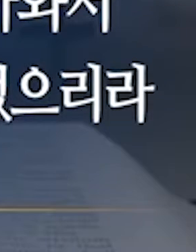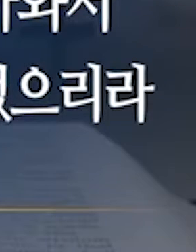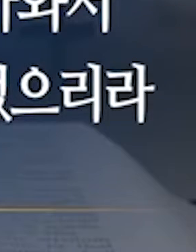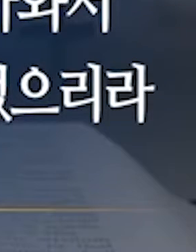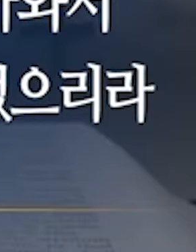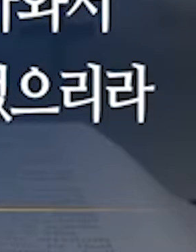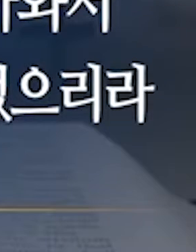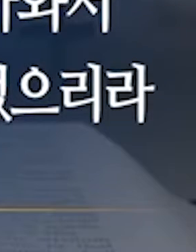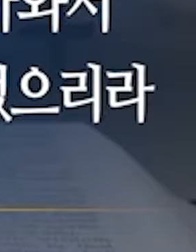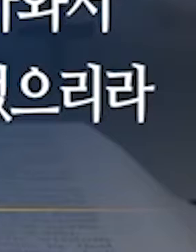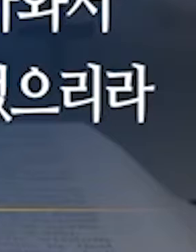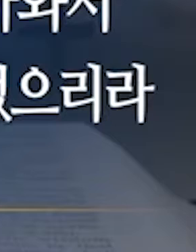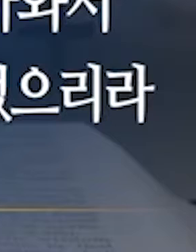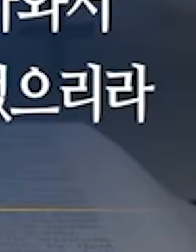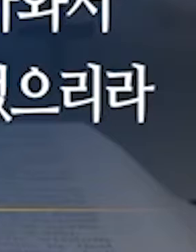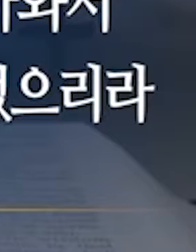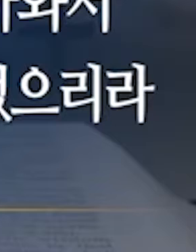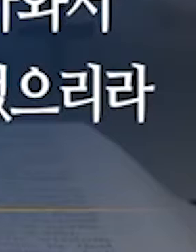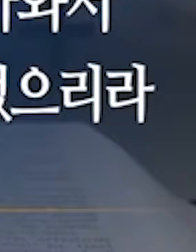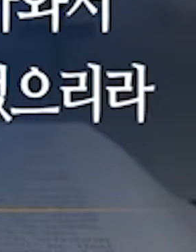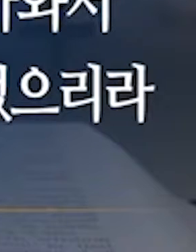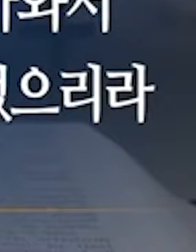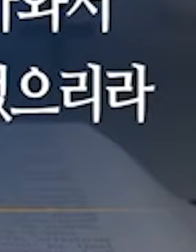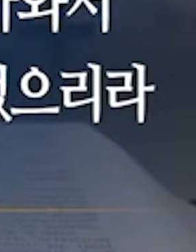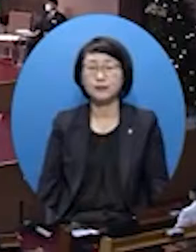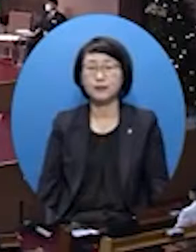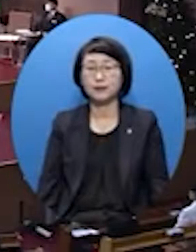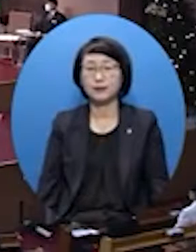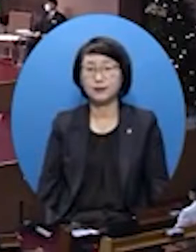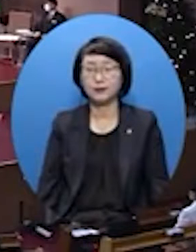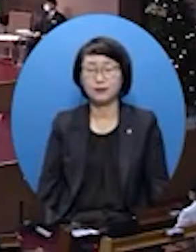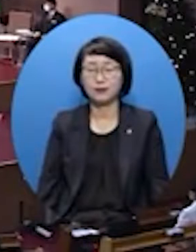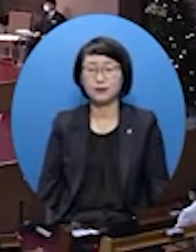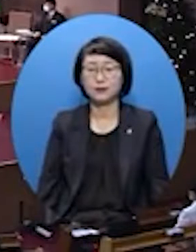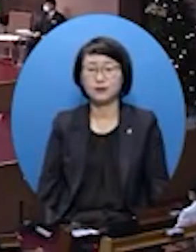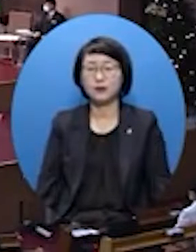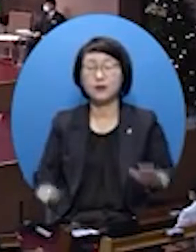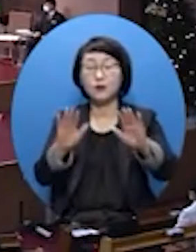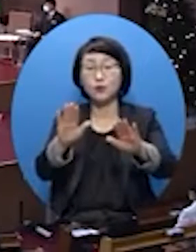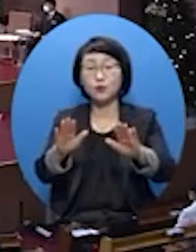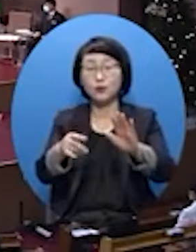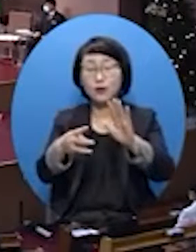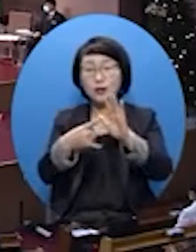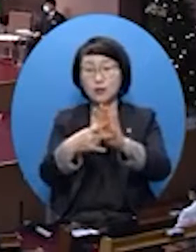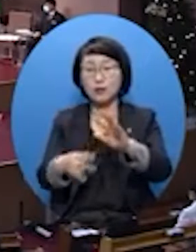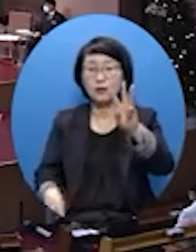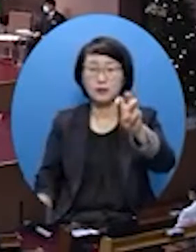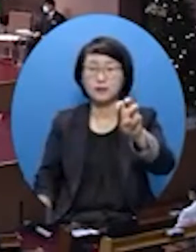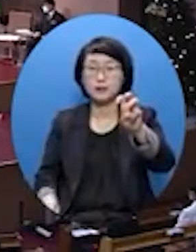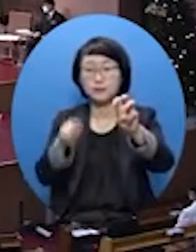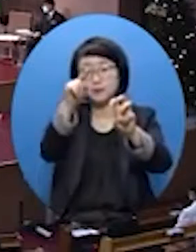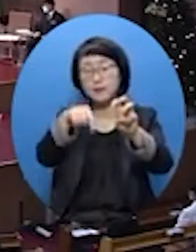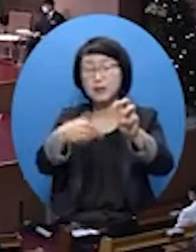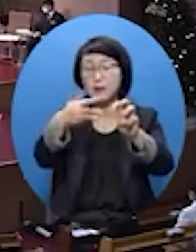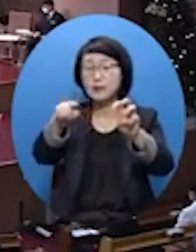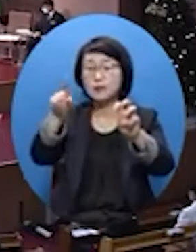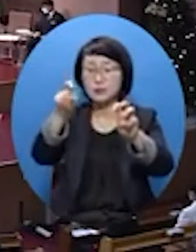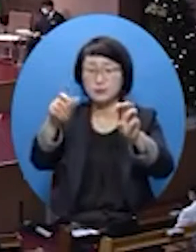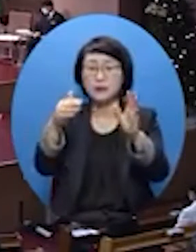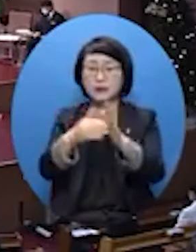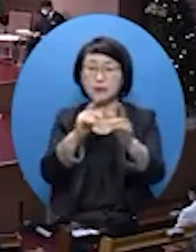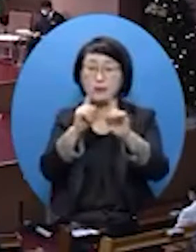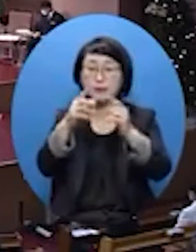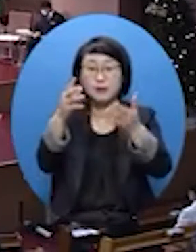자가 없으리라. 아멘. 오늘 예레미야서 30장 8절로 10절의 말씀